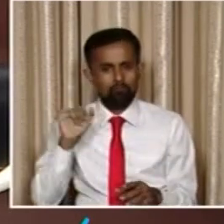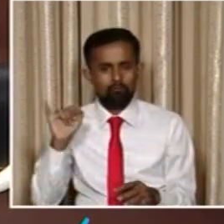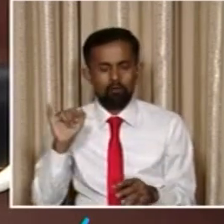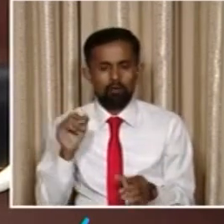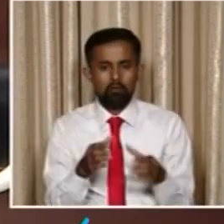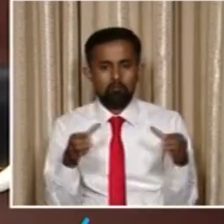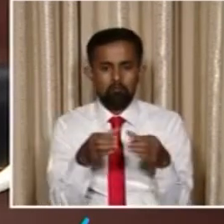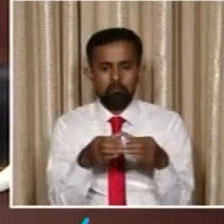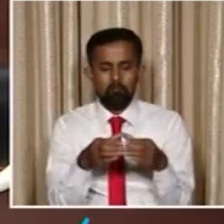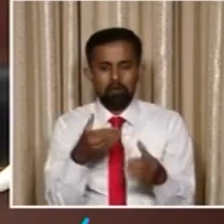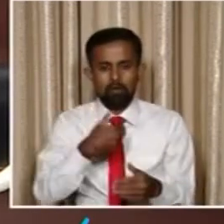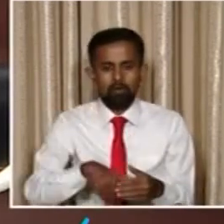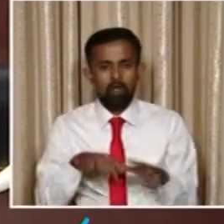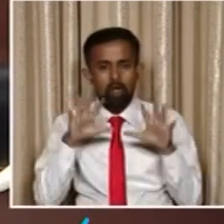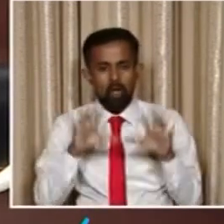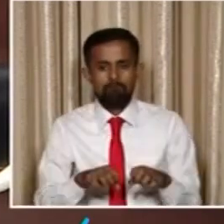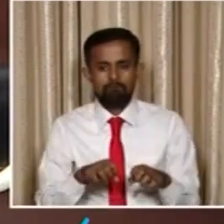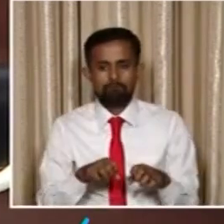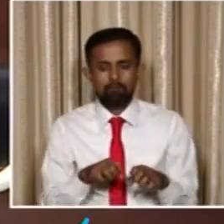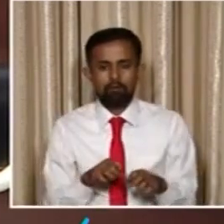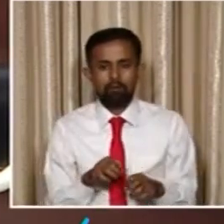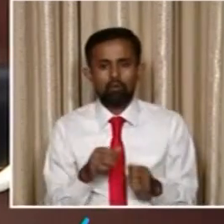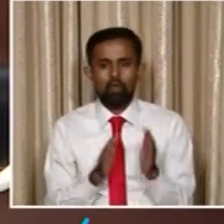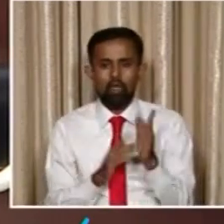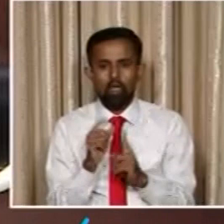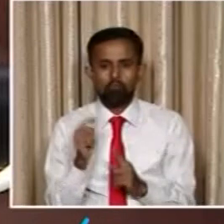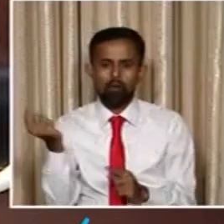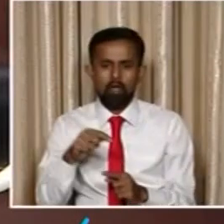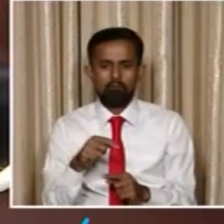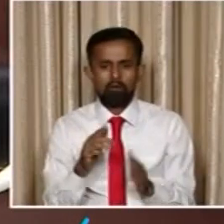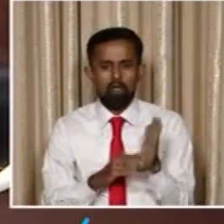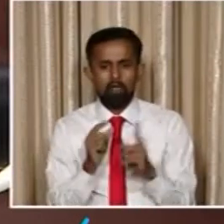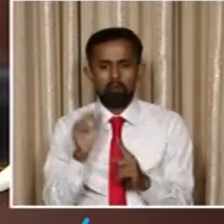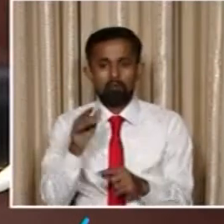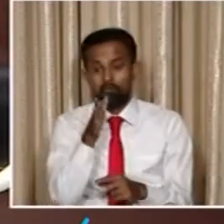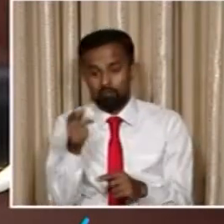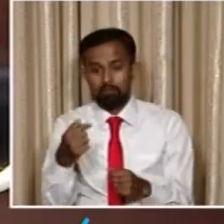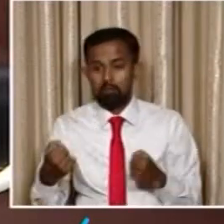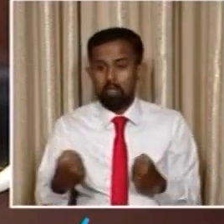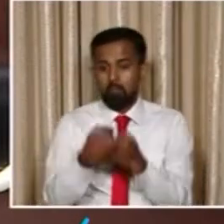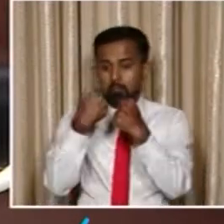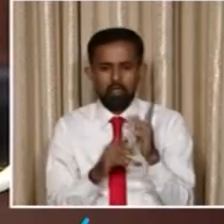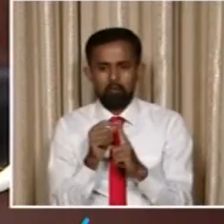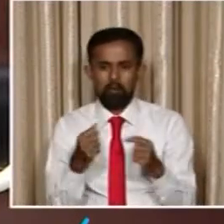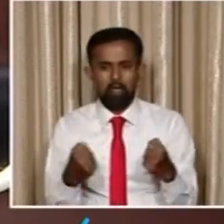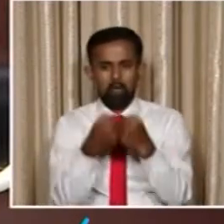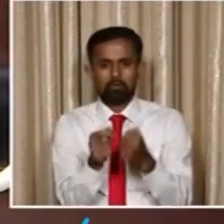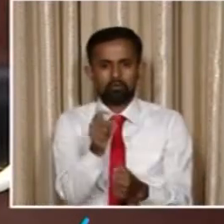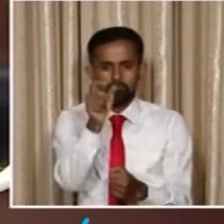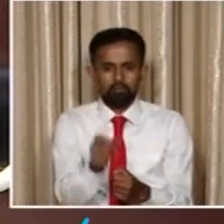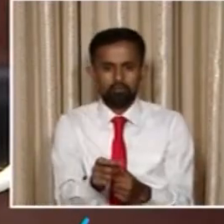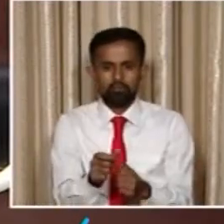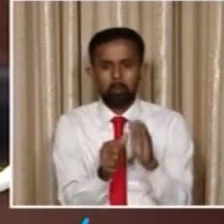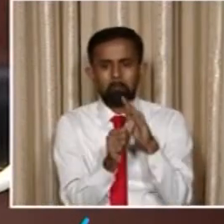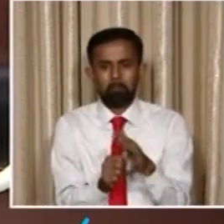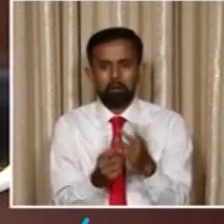මේ කල්ලි යත මේ ක්‍රිකට් ආයතනයේ තිබෙන්නේ. දැන් මොන ඇමතිවරයාවත් එක්ක ඇමතිවරයා අල්ලගන්නෝ එක්ක ඇමතිවරයාත් එක්ක හැප්පෙනවා. මේකයි සිද්ධ වෙලා තියෙන්නේ. තමුන්වාසේ